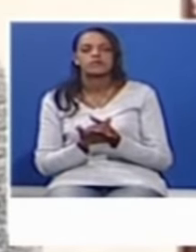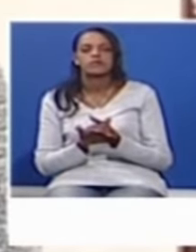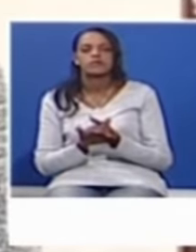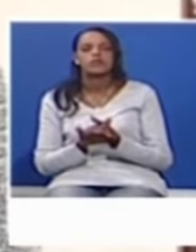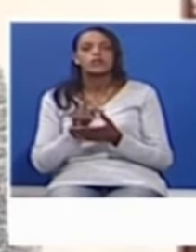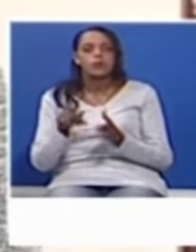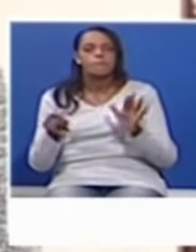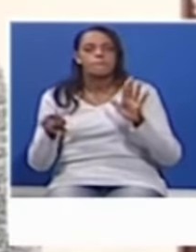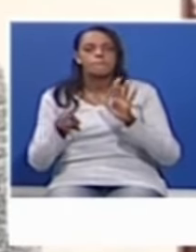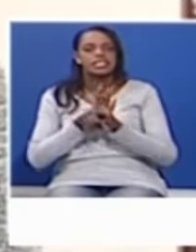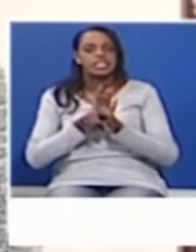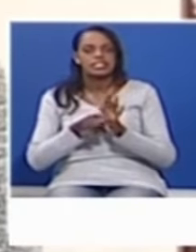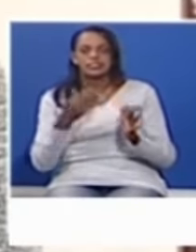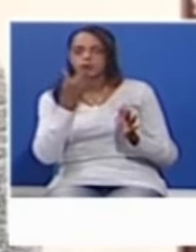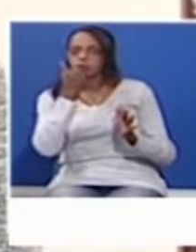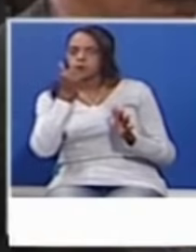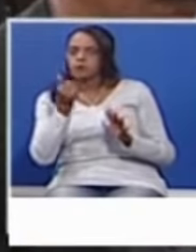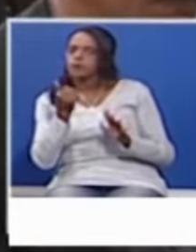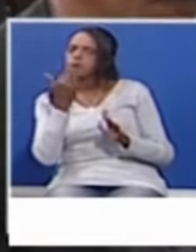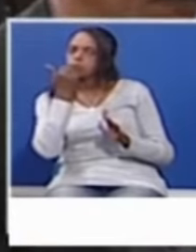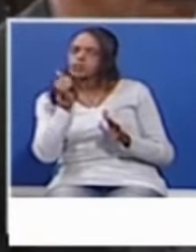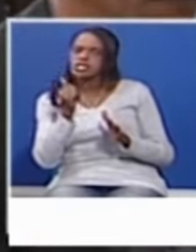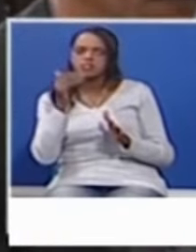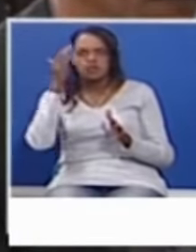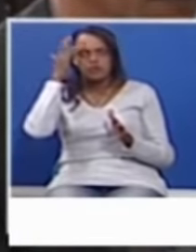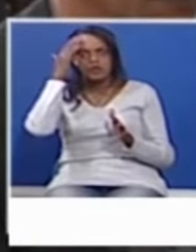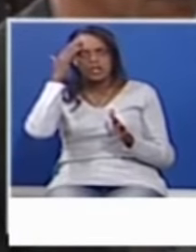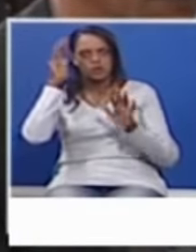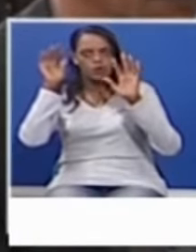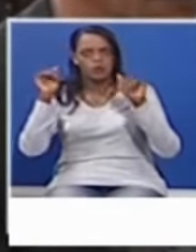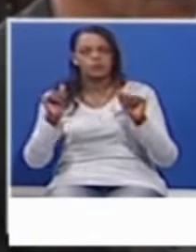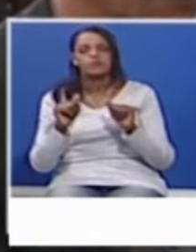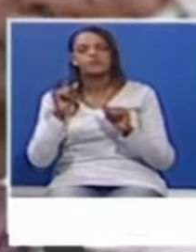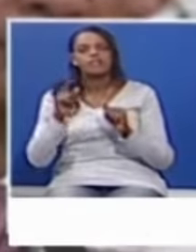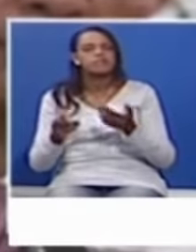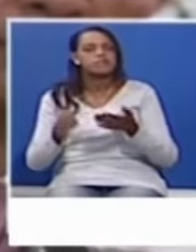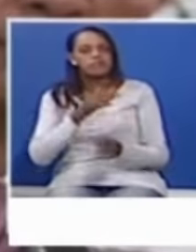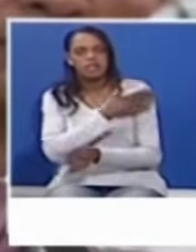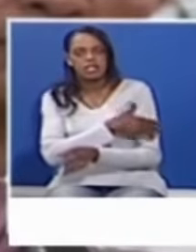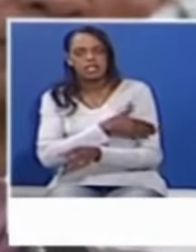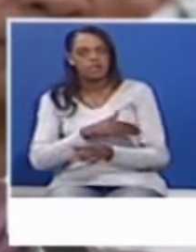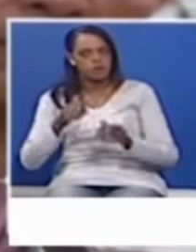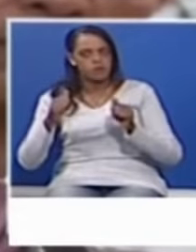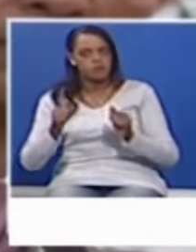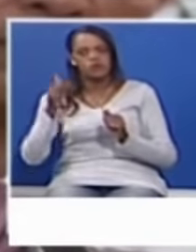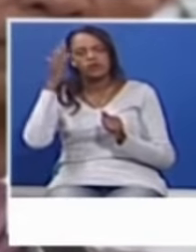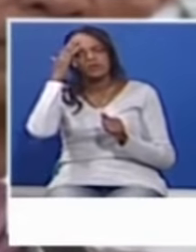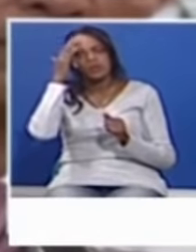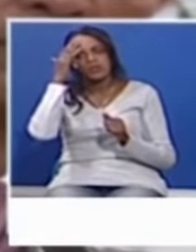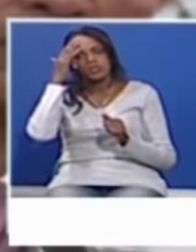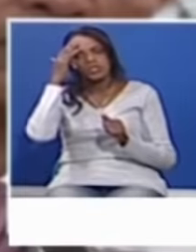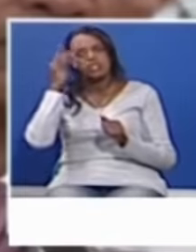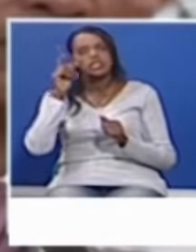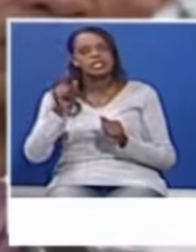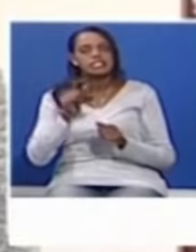እቶም ሕግታት ዝጥቀመሎም ጉሉፃትን ፍሉጣትን ክኾኑ እቲ ተገልጋላይ ብግቡእ ንኽፈልጦም